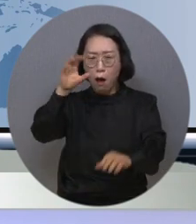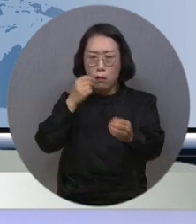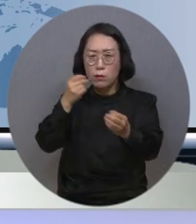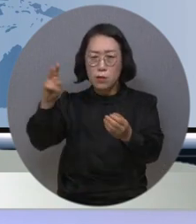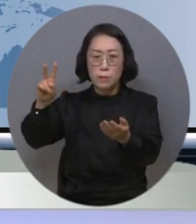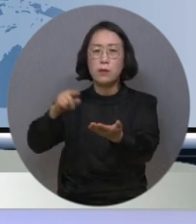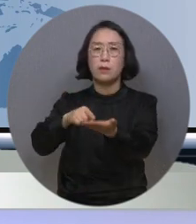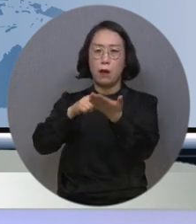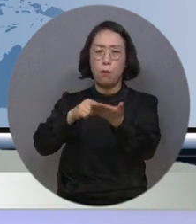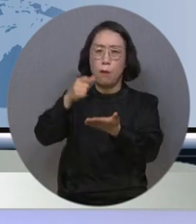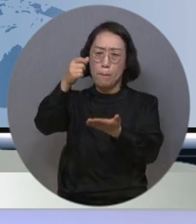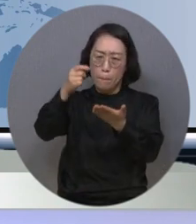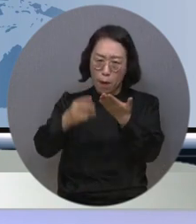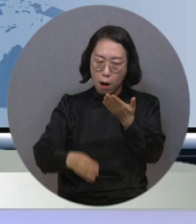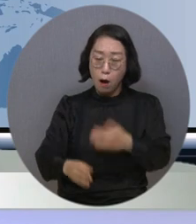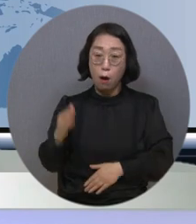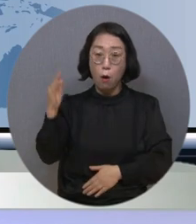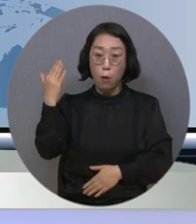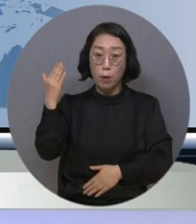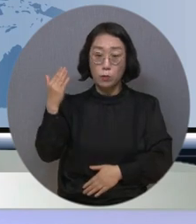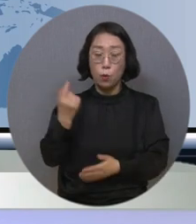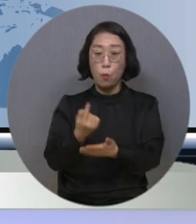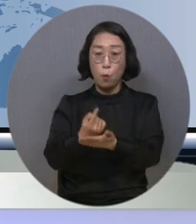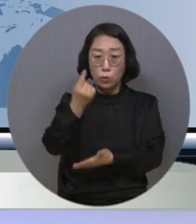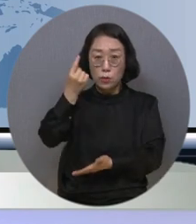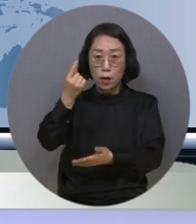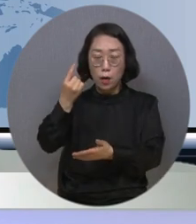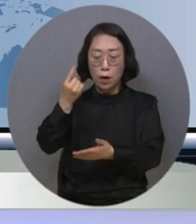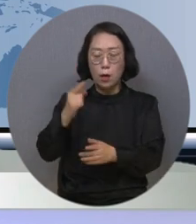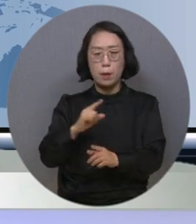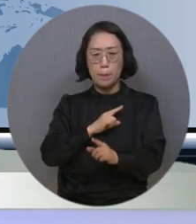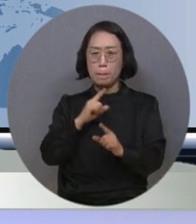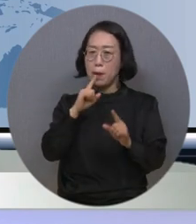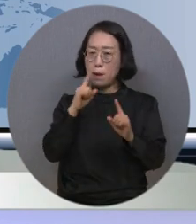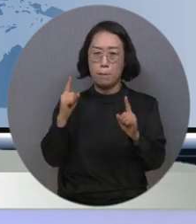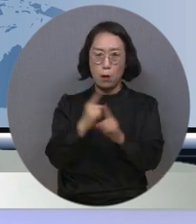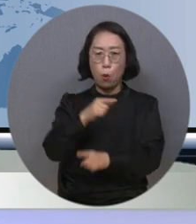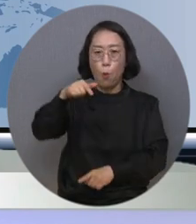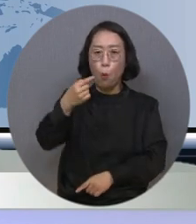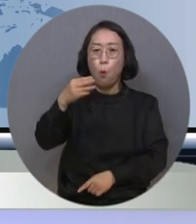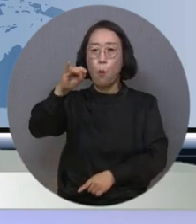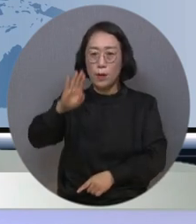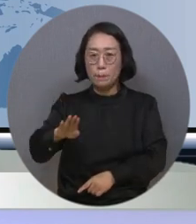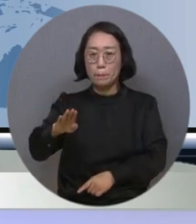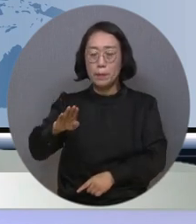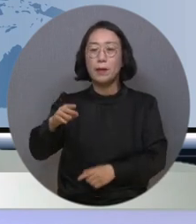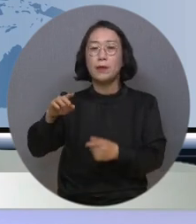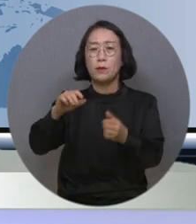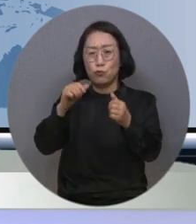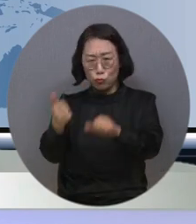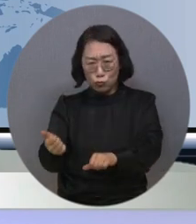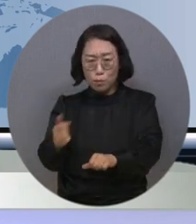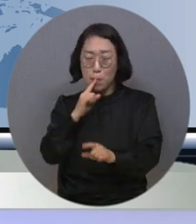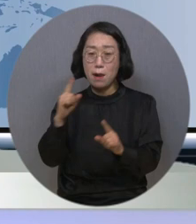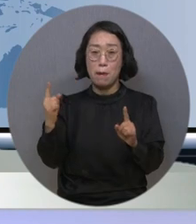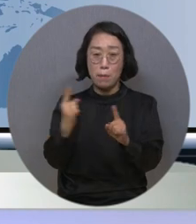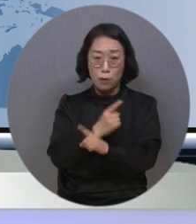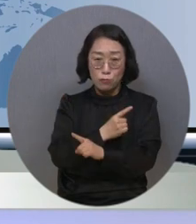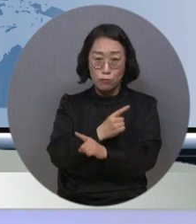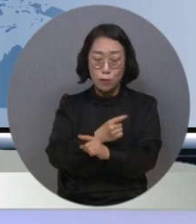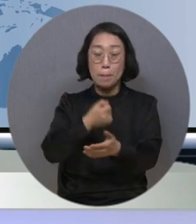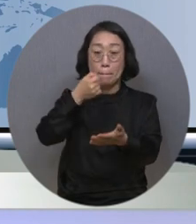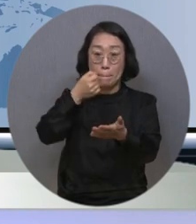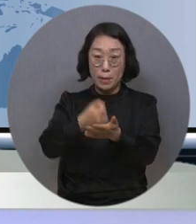접하고 있습니다 얼마 전이 고독사를 고립사로 재정이 하자는 내용의 관련법안 개정안이 발휘됐는데요